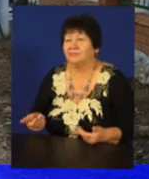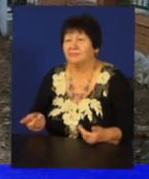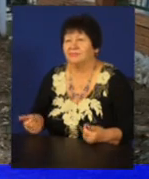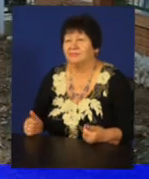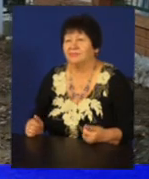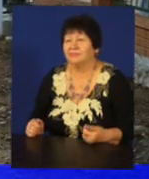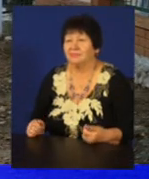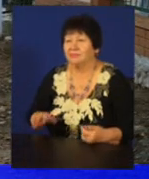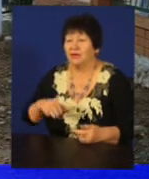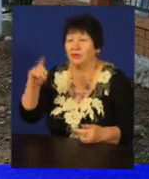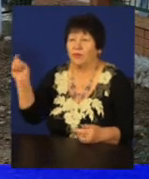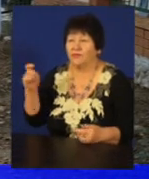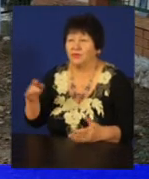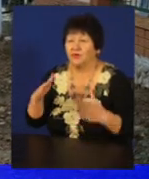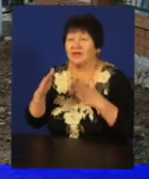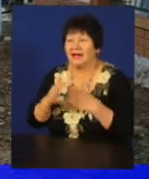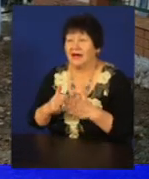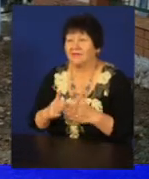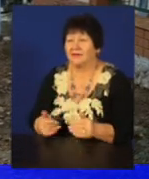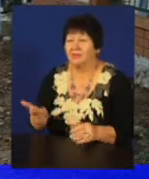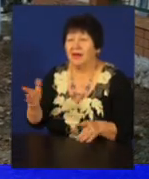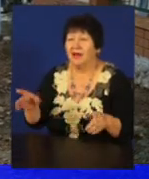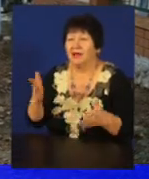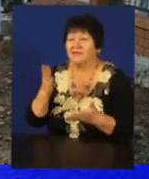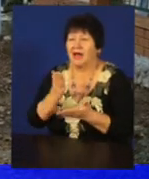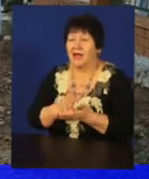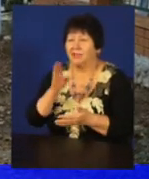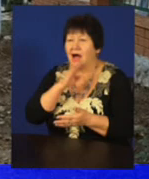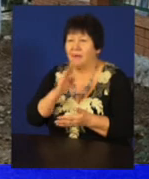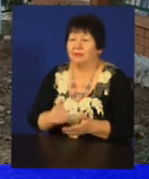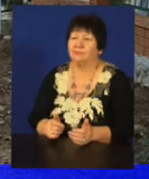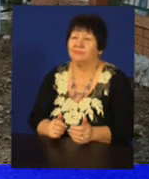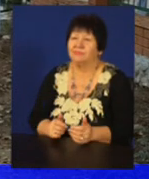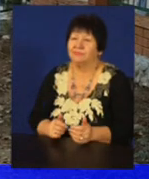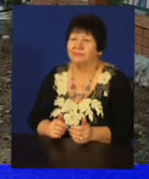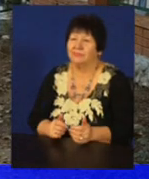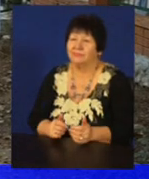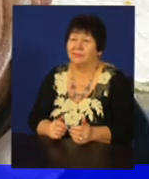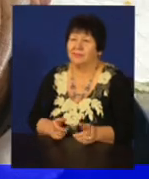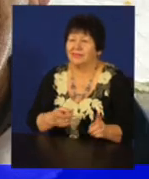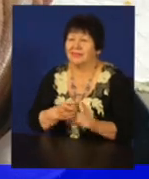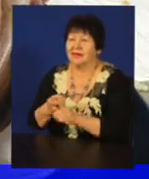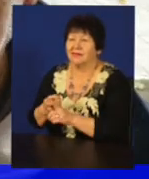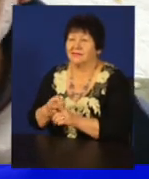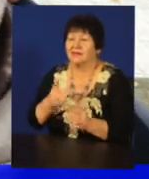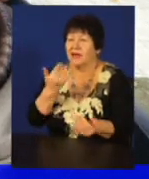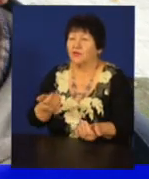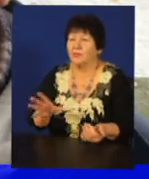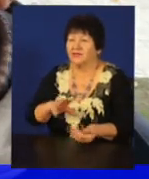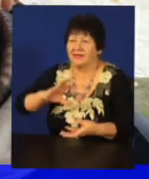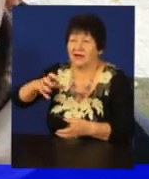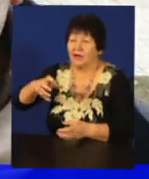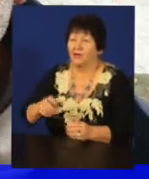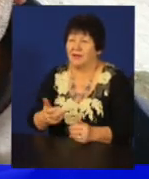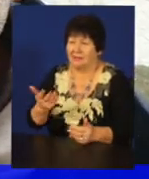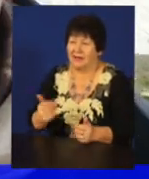gospodarii de acasă, a să aibă apa, să aibă tras. Da, acum să vă trag la robinet.